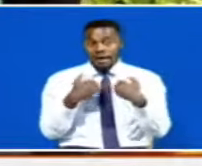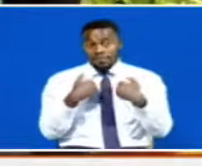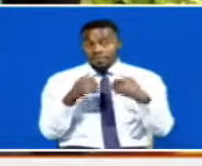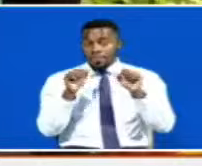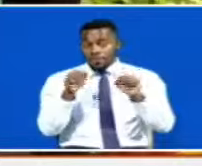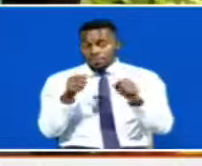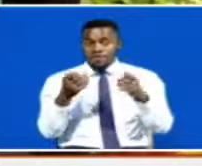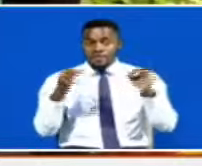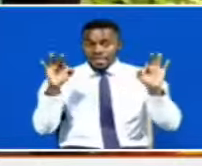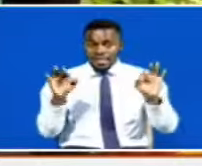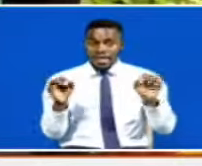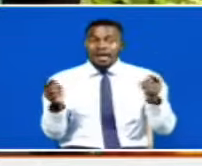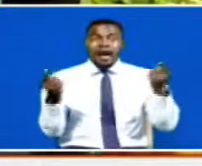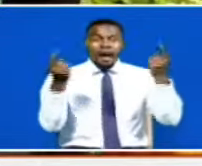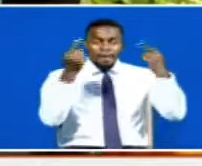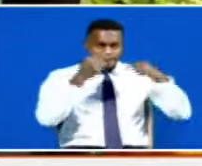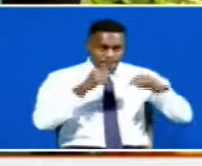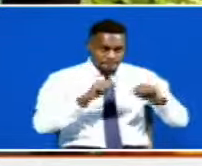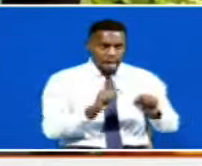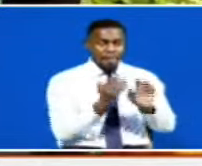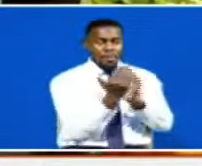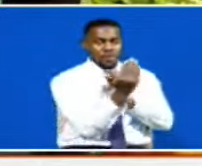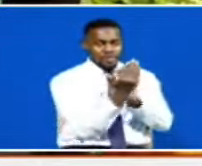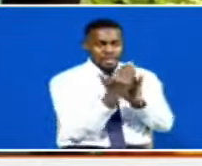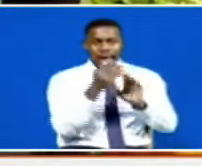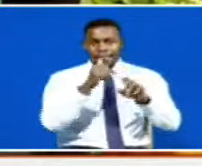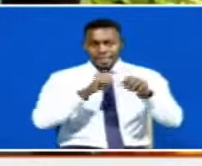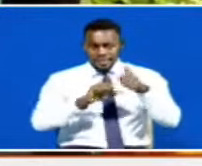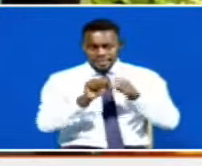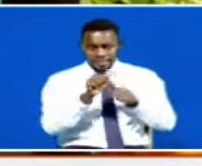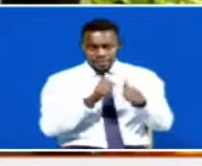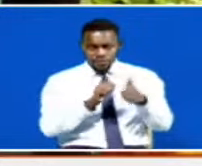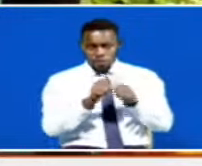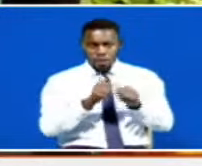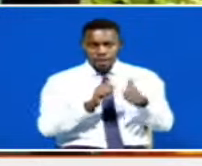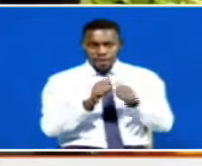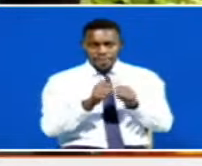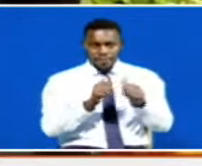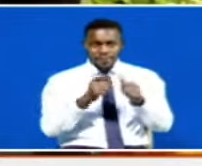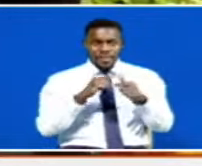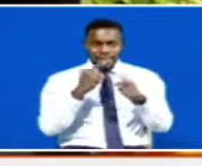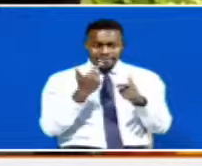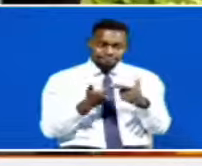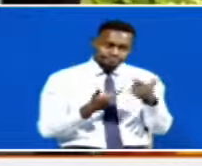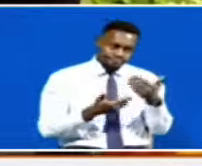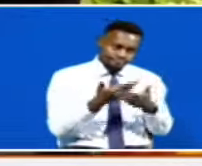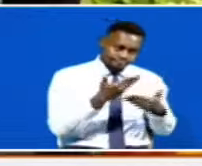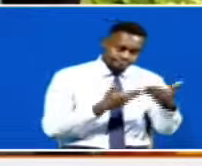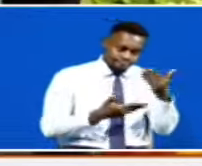administration and express themselves. We always have a make sure that we receive and